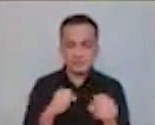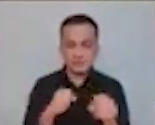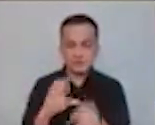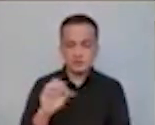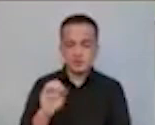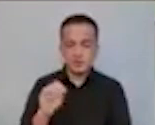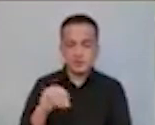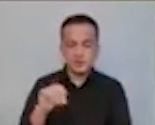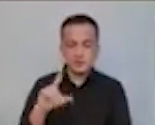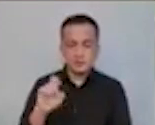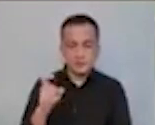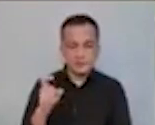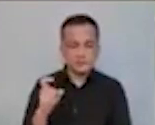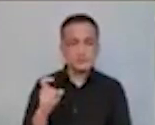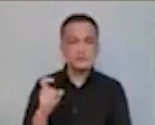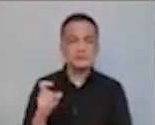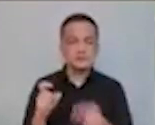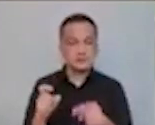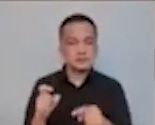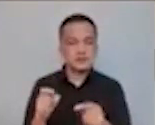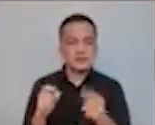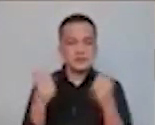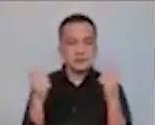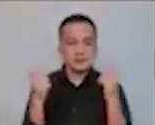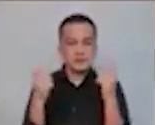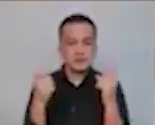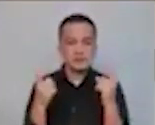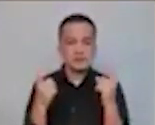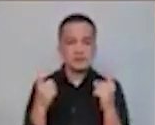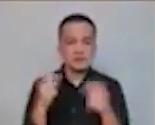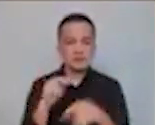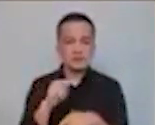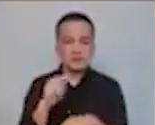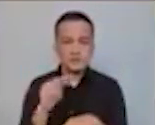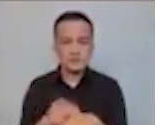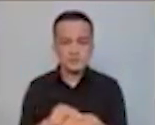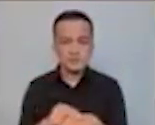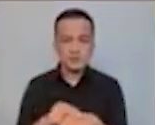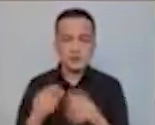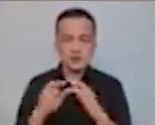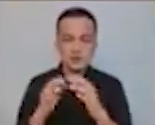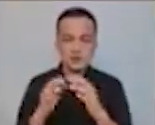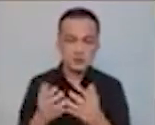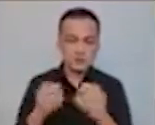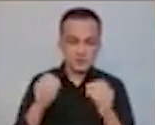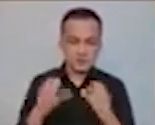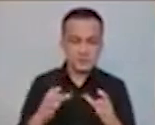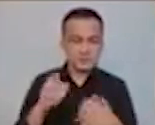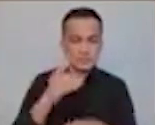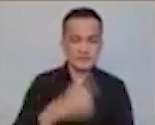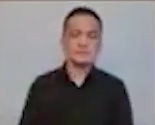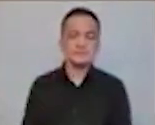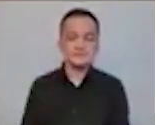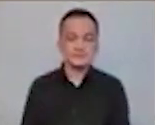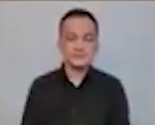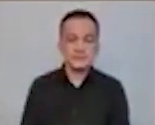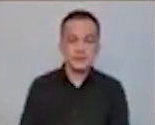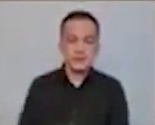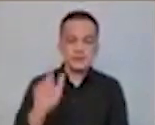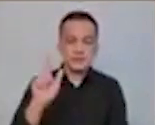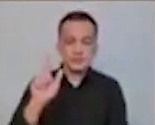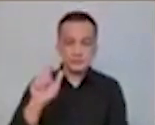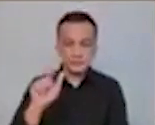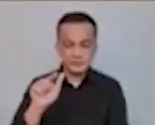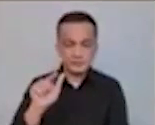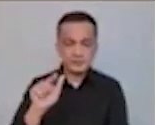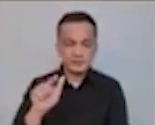saan ipagdiriwa nga ang National at World Teachers Day. Mamaya Audrey, inaasahan na